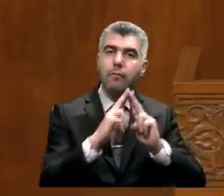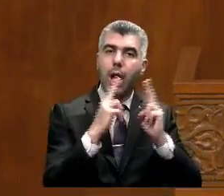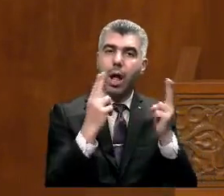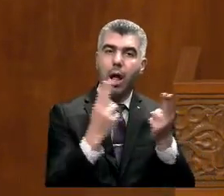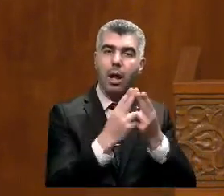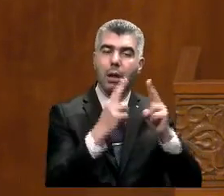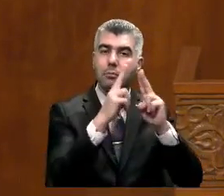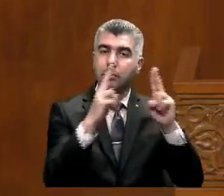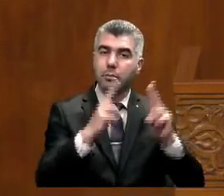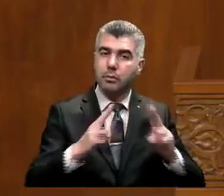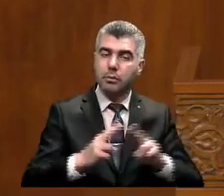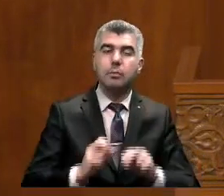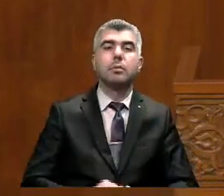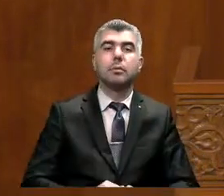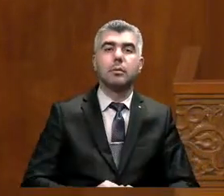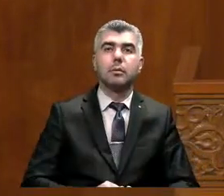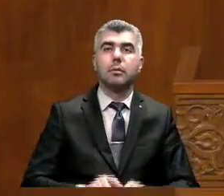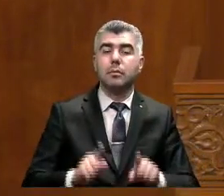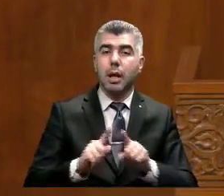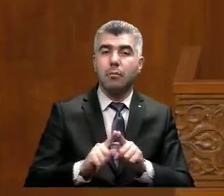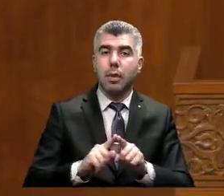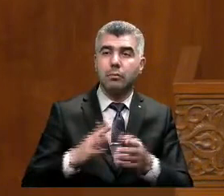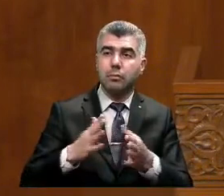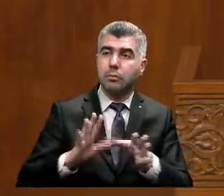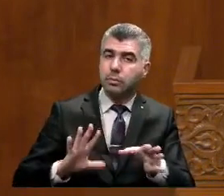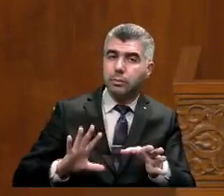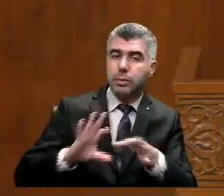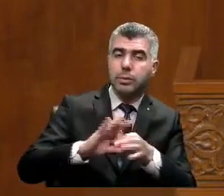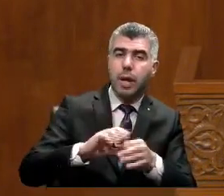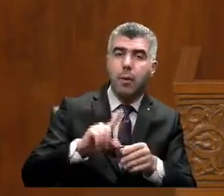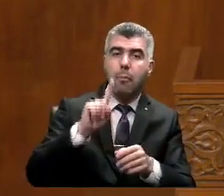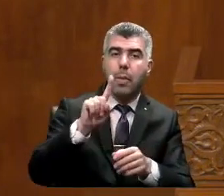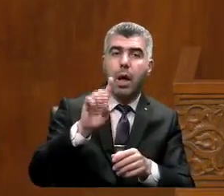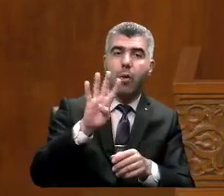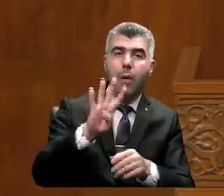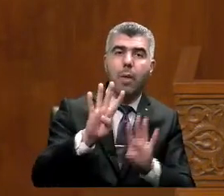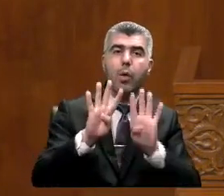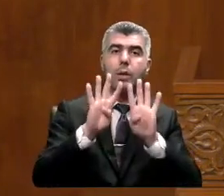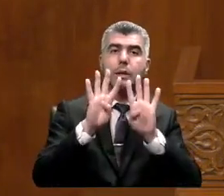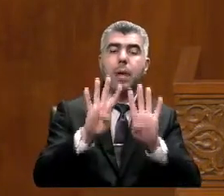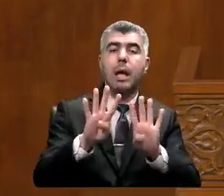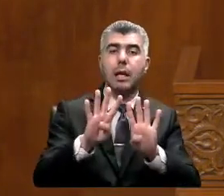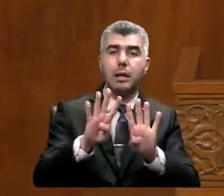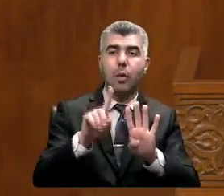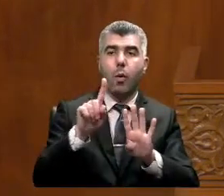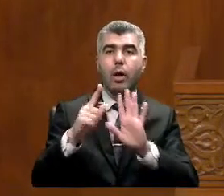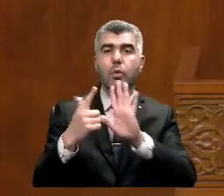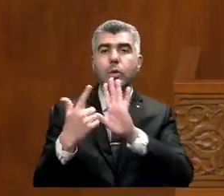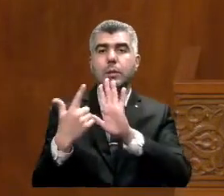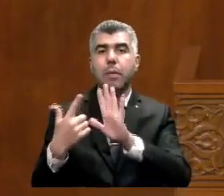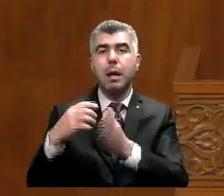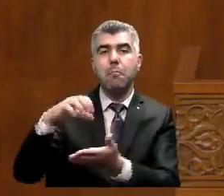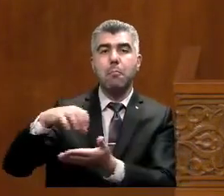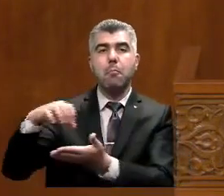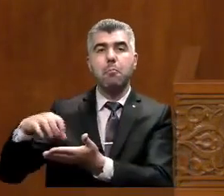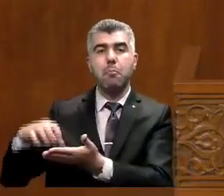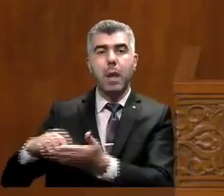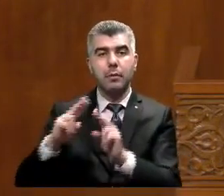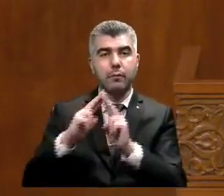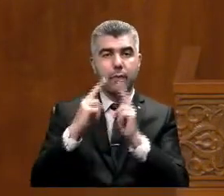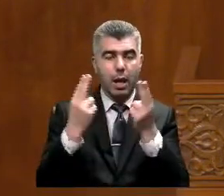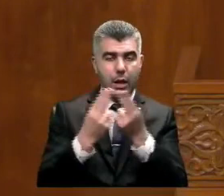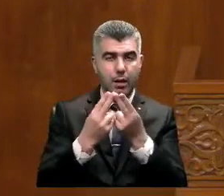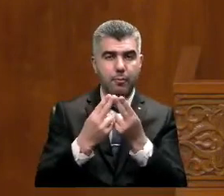أصبح مرتبطاً بأكثر من 184 ميناء في 71 دولة. ويشكل ميناء